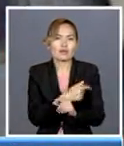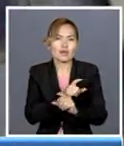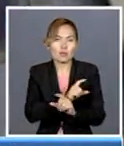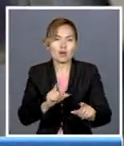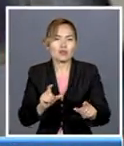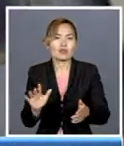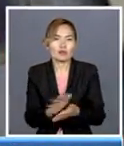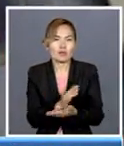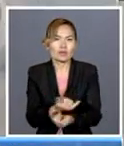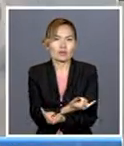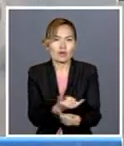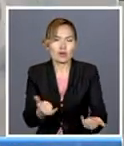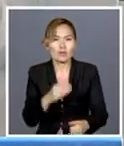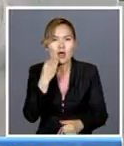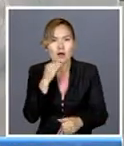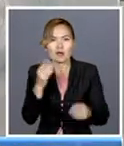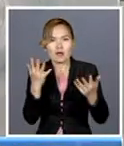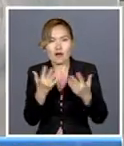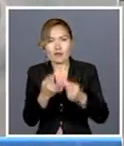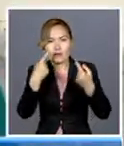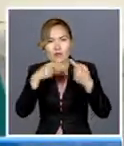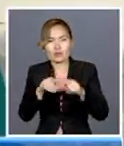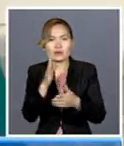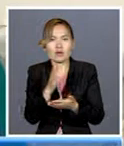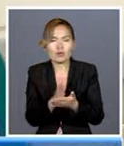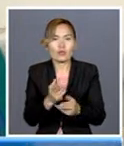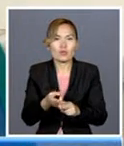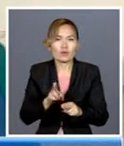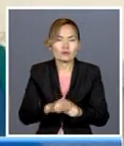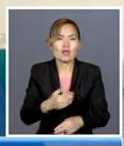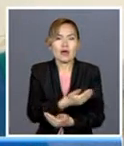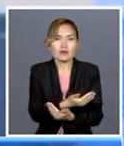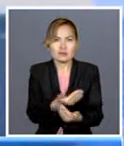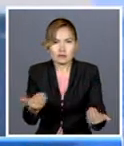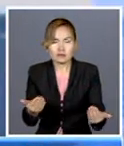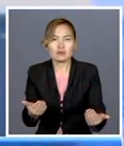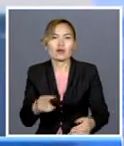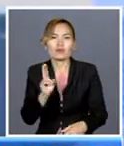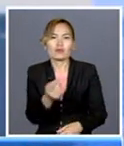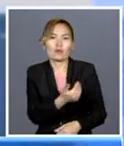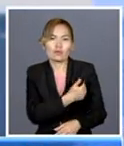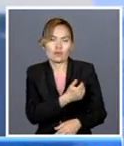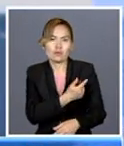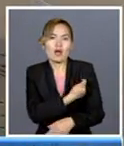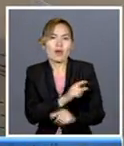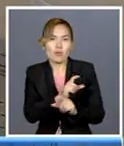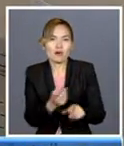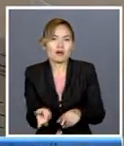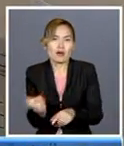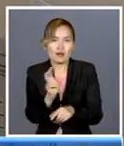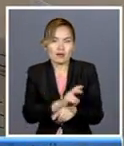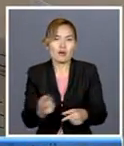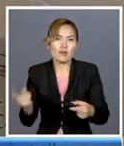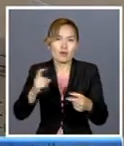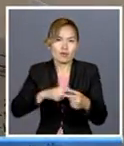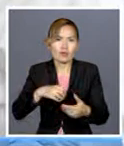Яғни соңғы үлгідегі құралдармен жабдықталған медициналық мекемеде сіздің де ем алуға мүмкіндігіңіз бар. Ұлт жоспарының түпкілікті